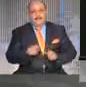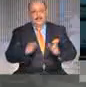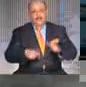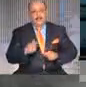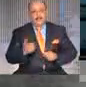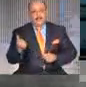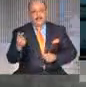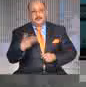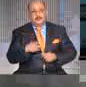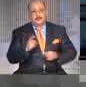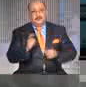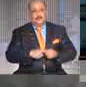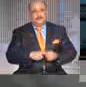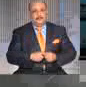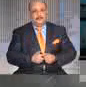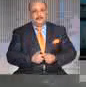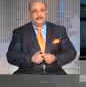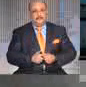الثورة.